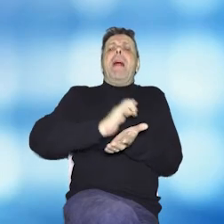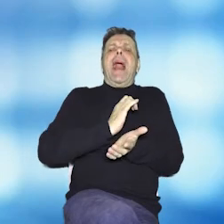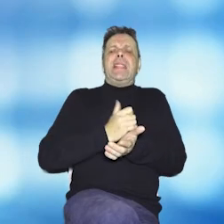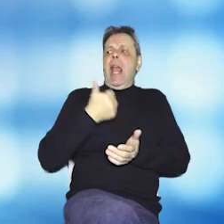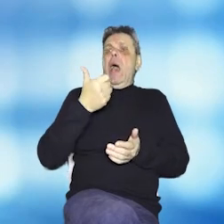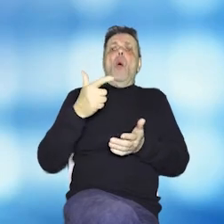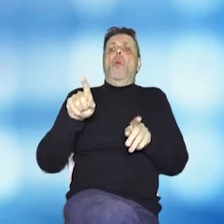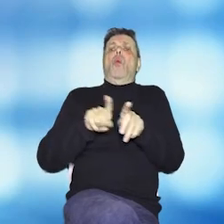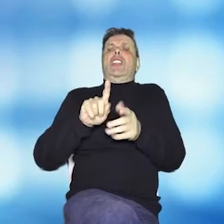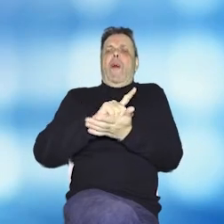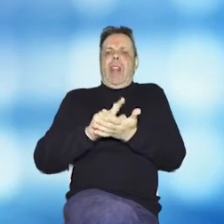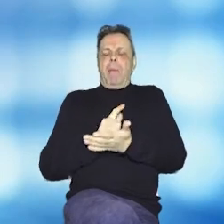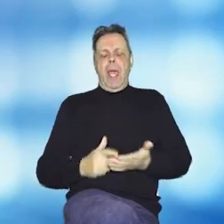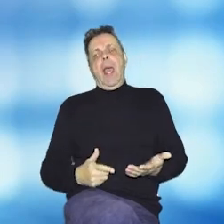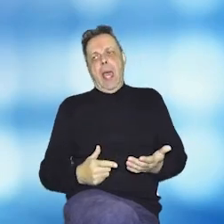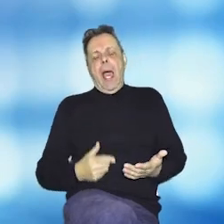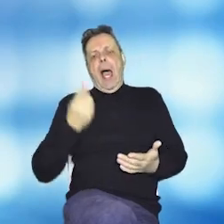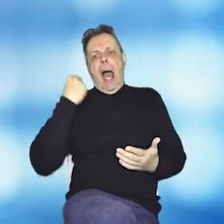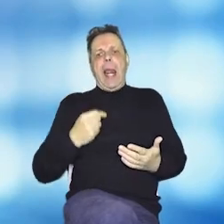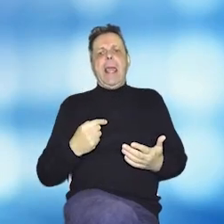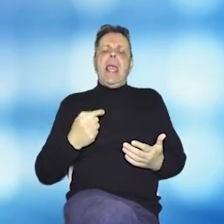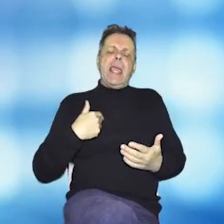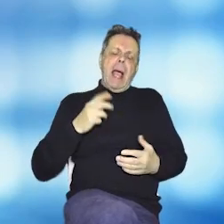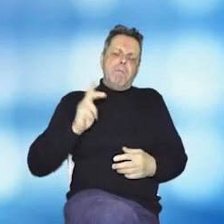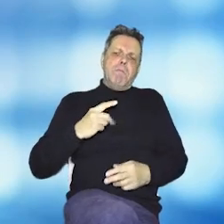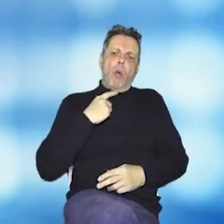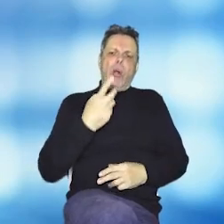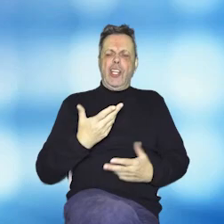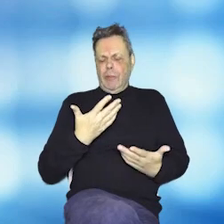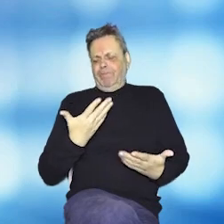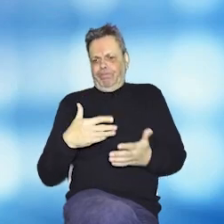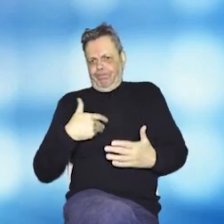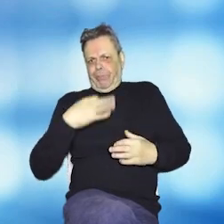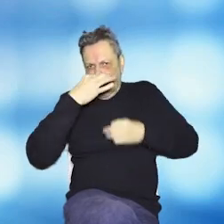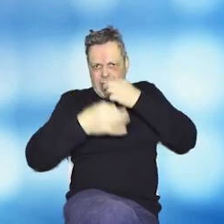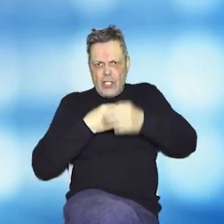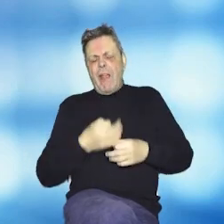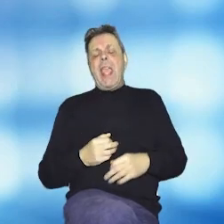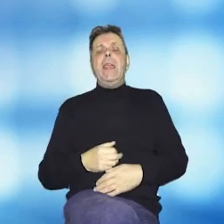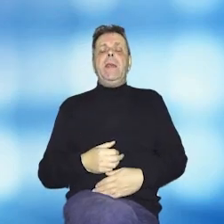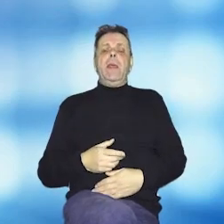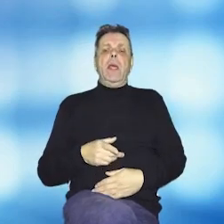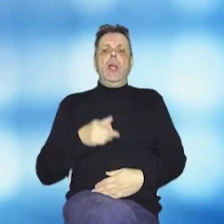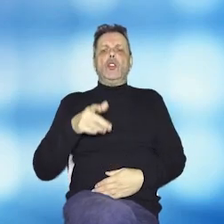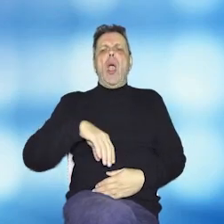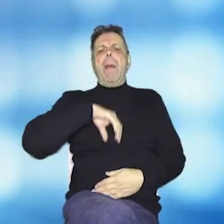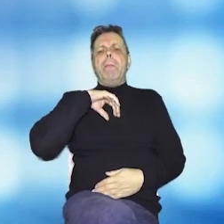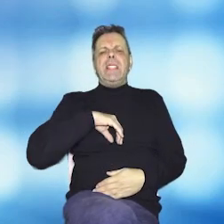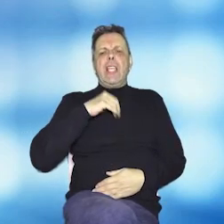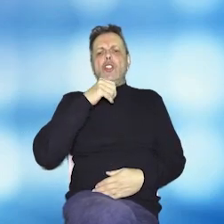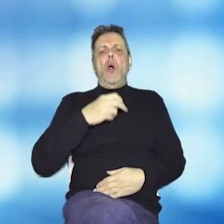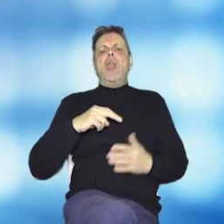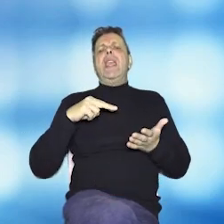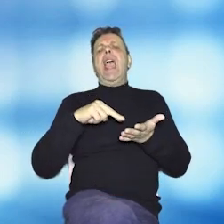istovremeno. Ali definitivno ja bih se usudila reći prema istraživanjima našima da je to dakle psihičko